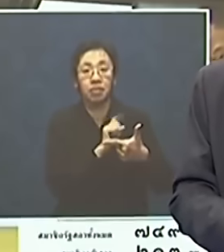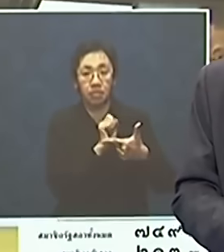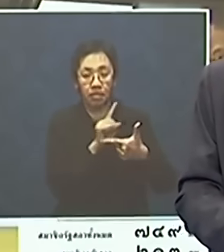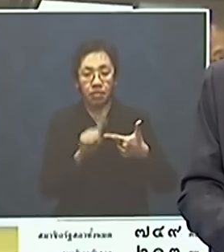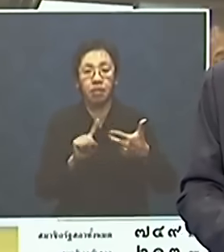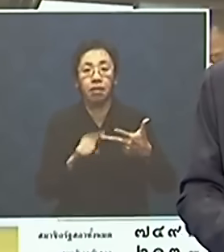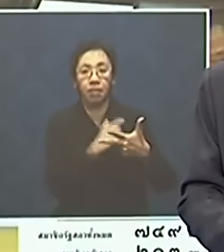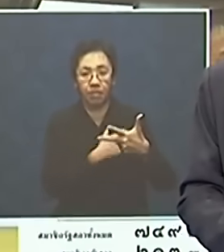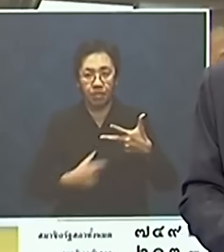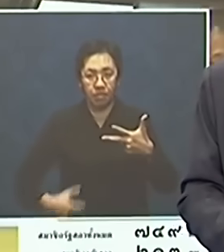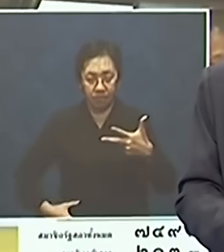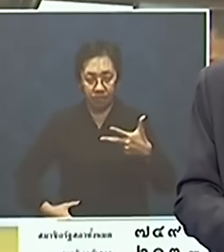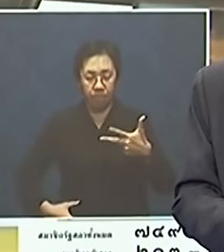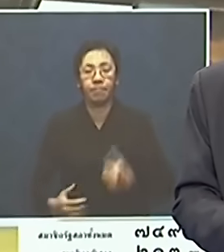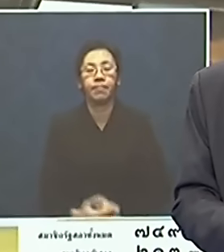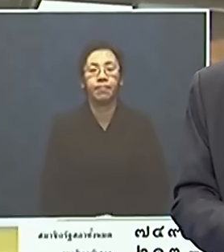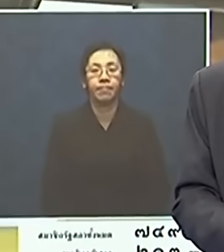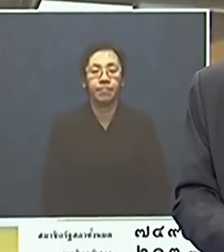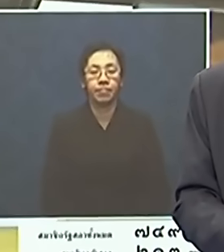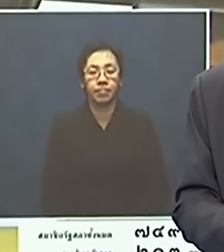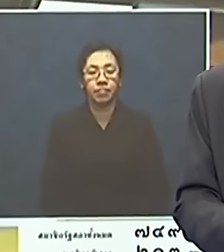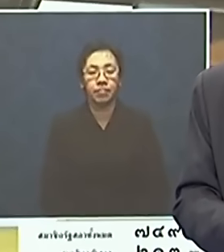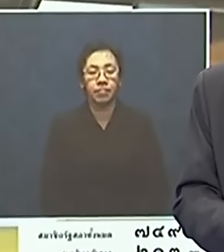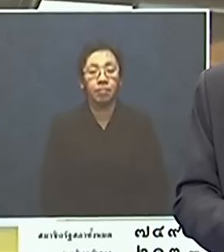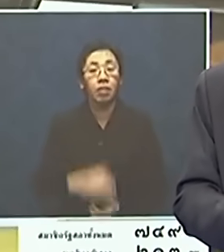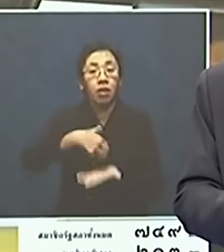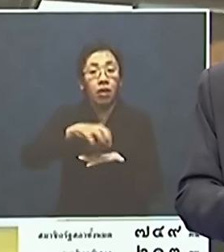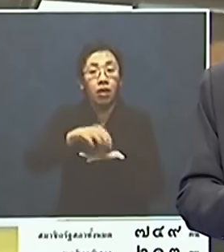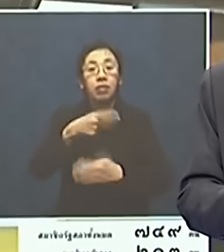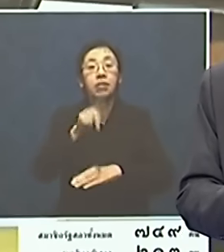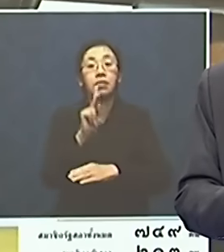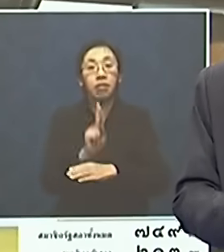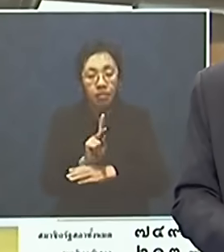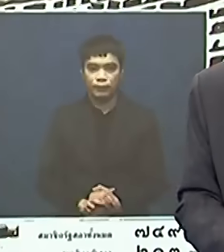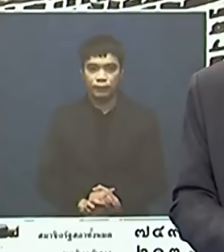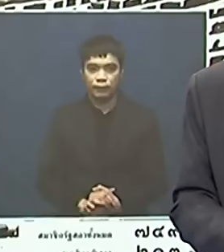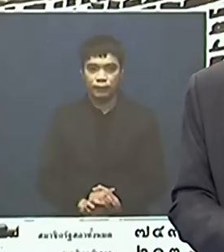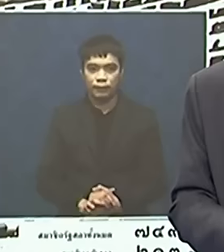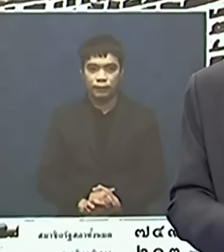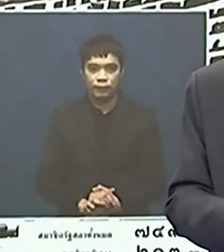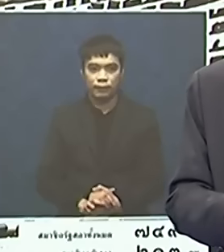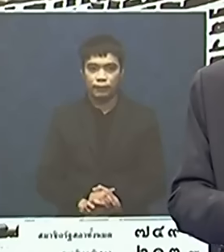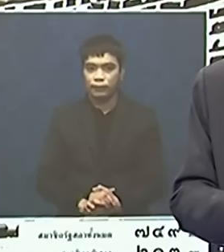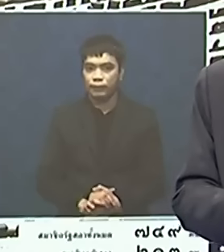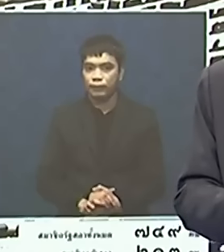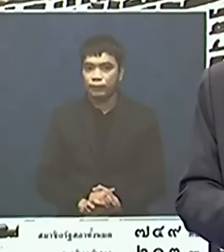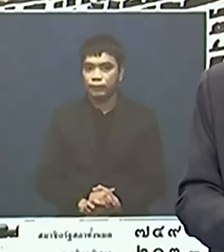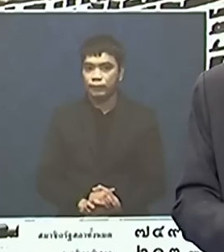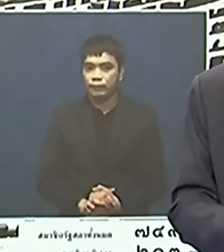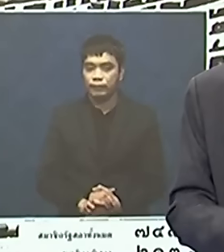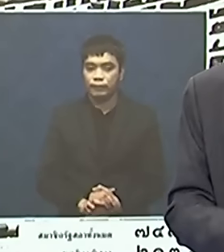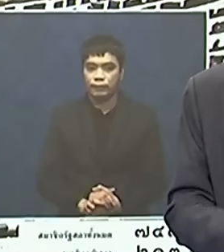ที่มีบทบาทก็คือคุณกิตติศักดิ์รัตนวราหารนี่ก็อยู่กับพฤติกรรมพัฒนาการเมืองเช่นเดียวกันนะฮะ